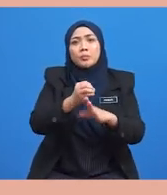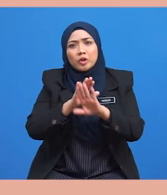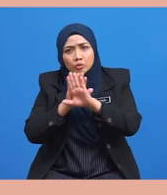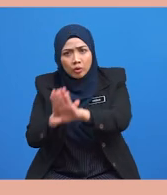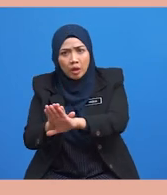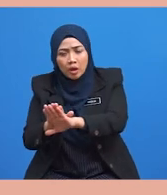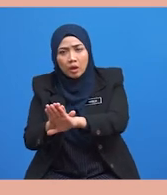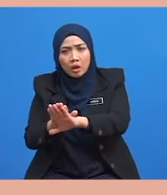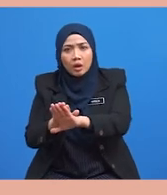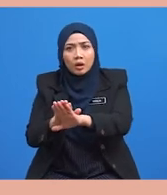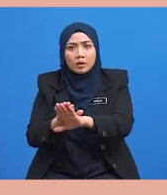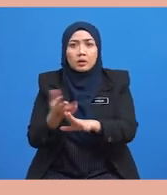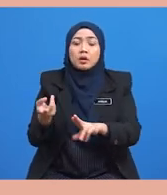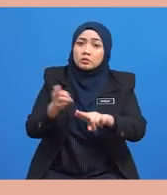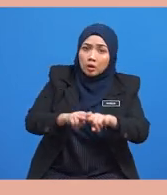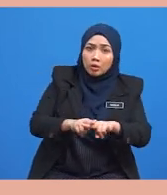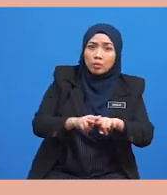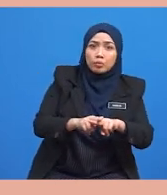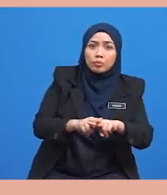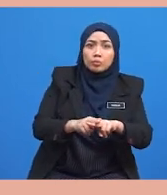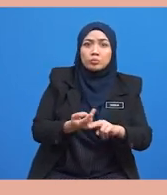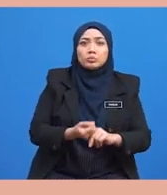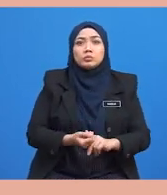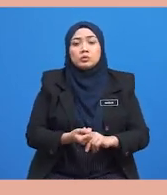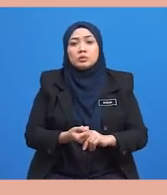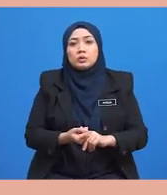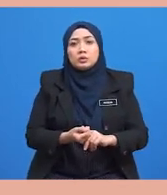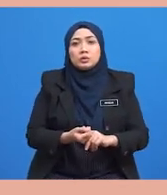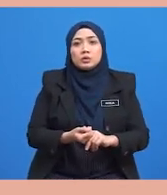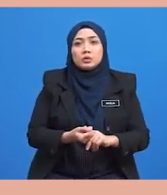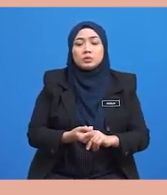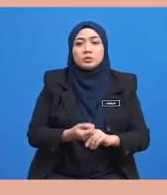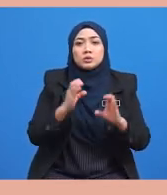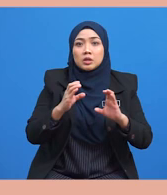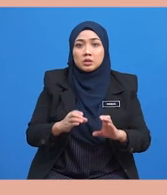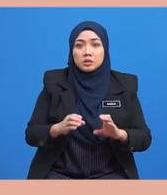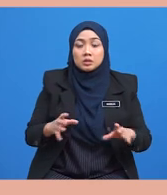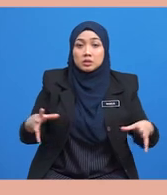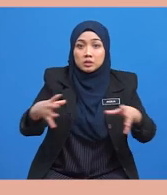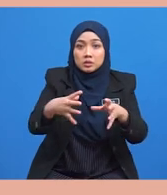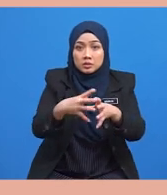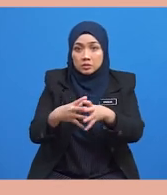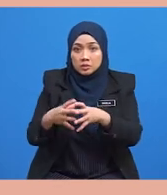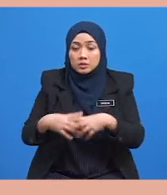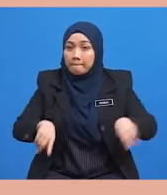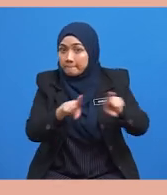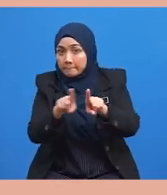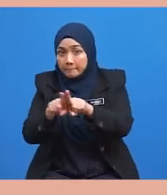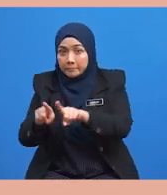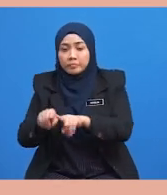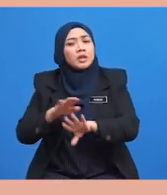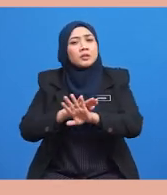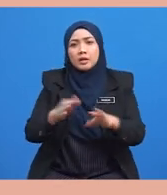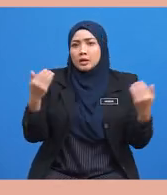dengan satu pemalar secara seragam di mana tiada perubahan terhadap nilai sukatan serakan